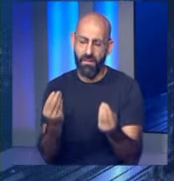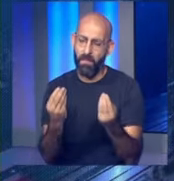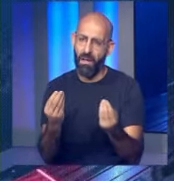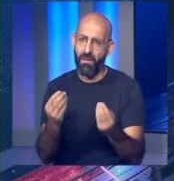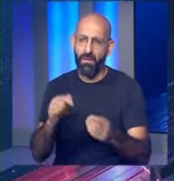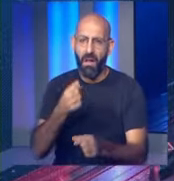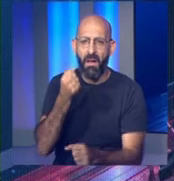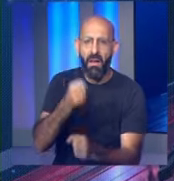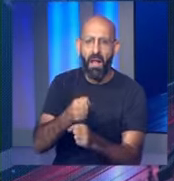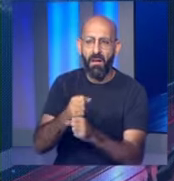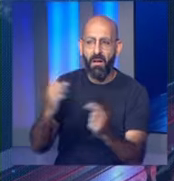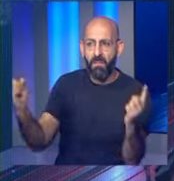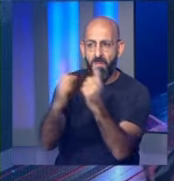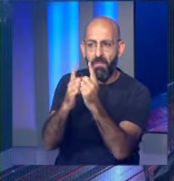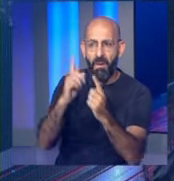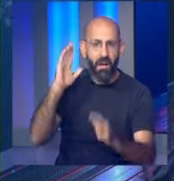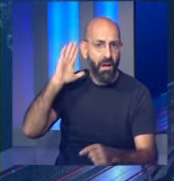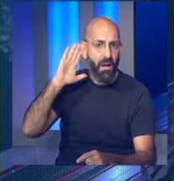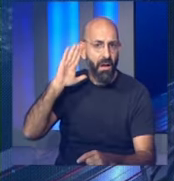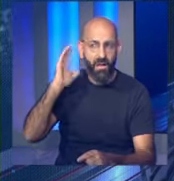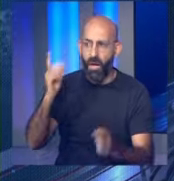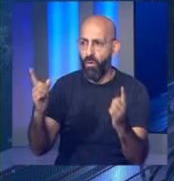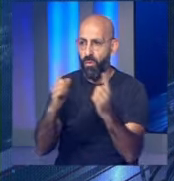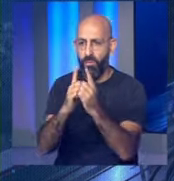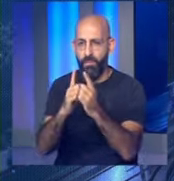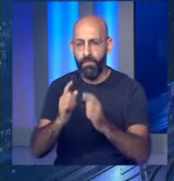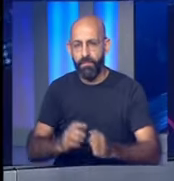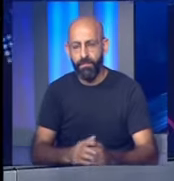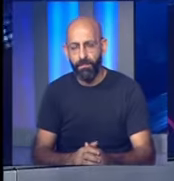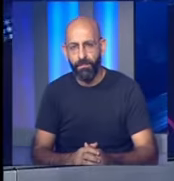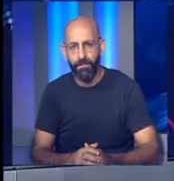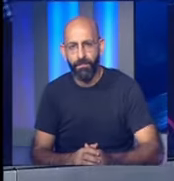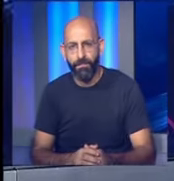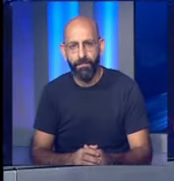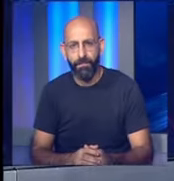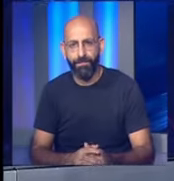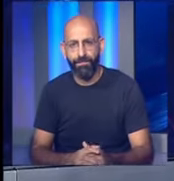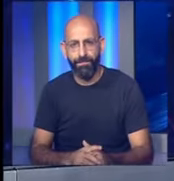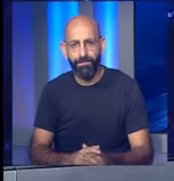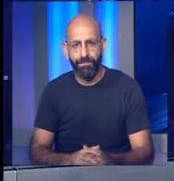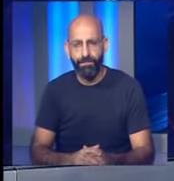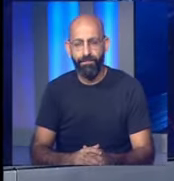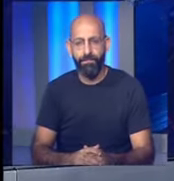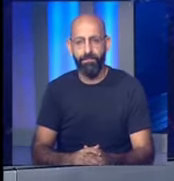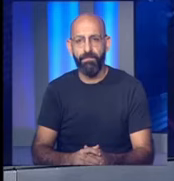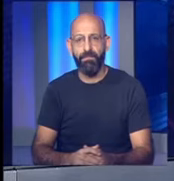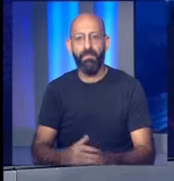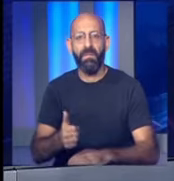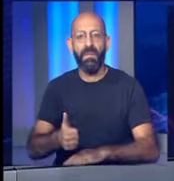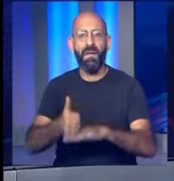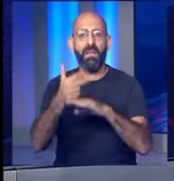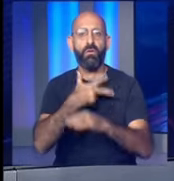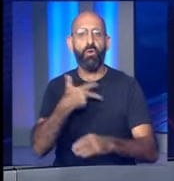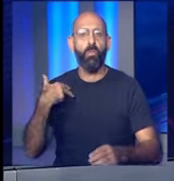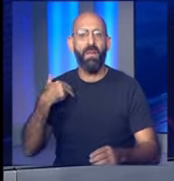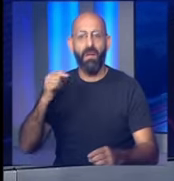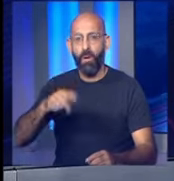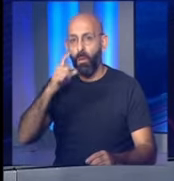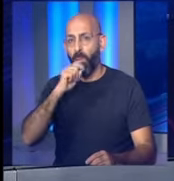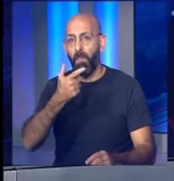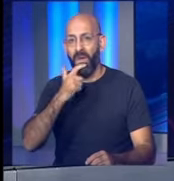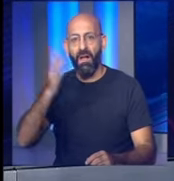تحديد أي مواعيد جديدة للقاء الرئيسين نبيه بري ونجيب ميقاتي. رئيس الحكومة نجيب